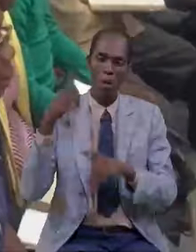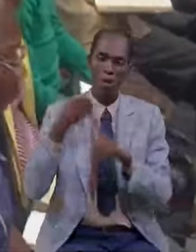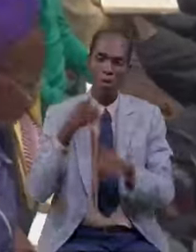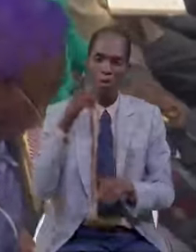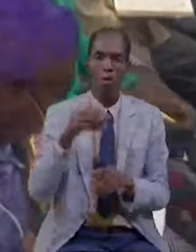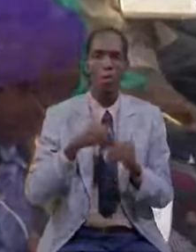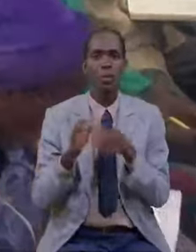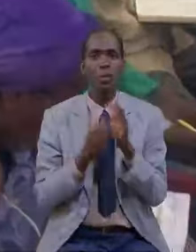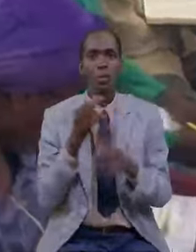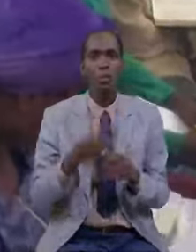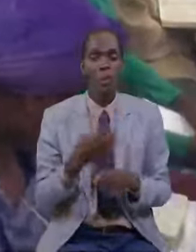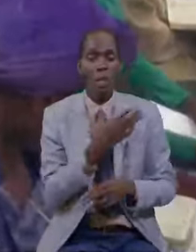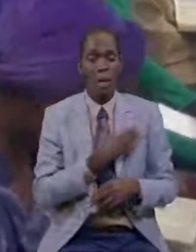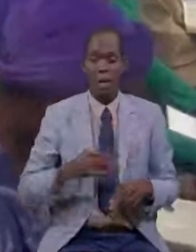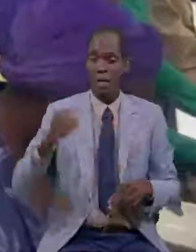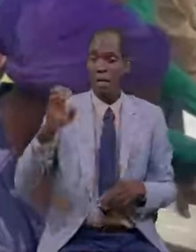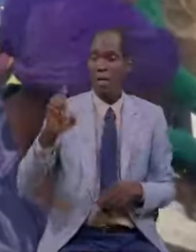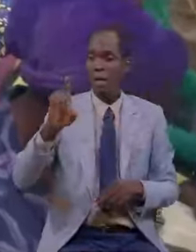Et Akab,